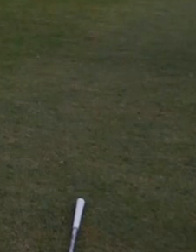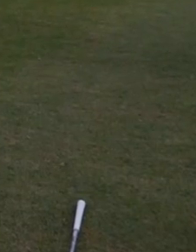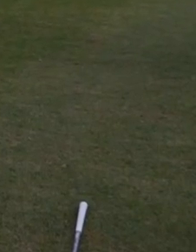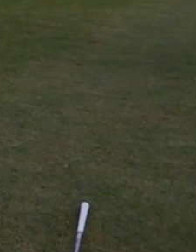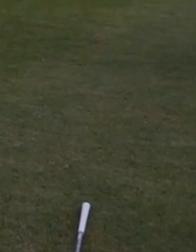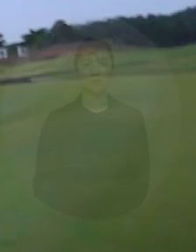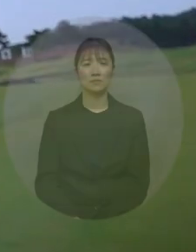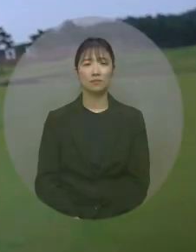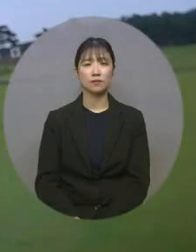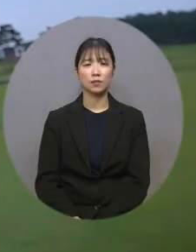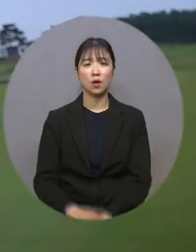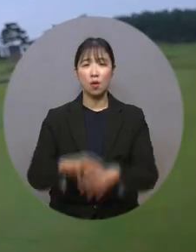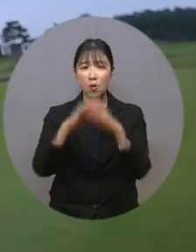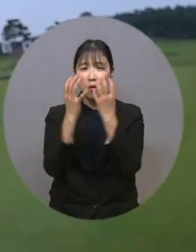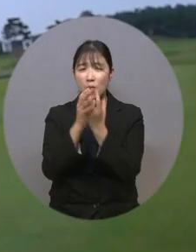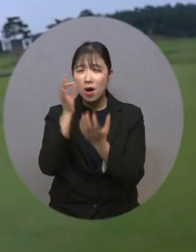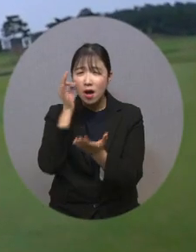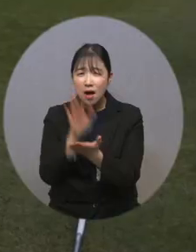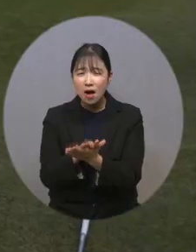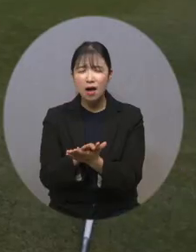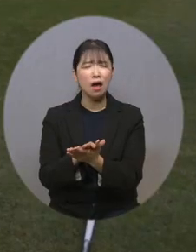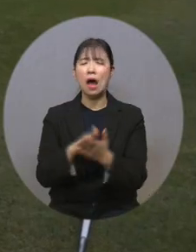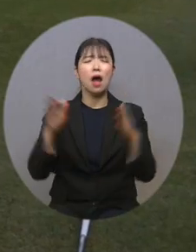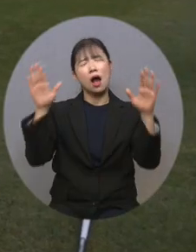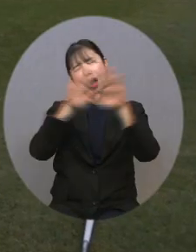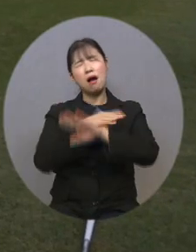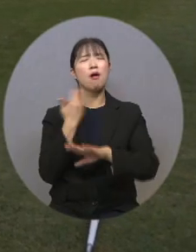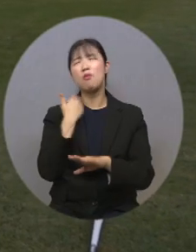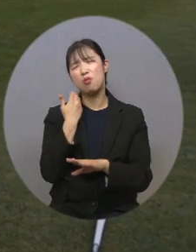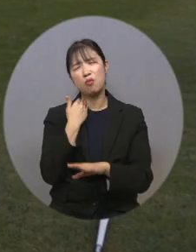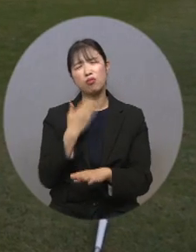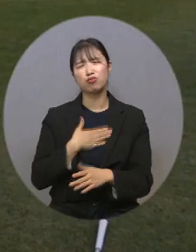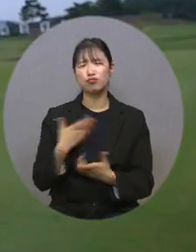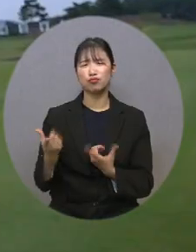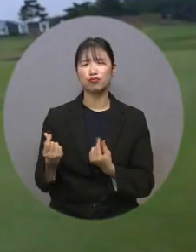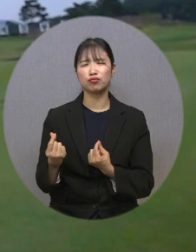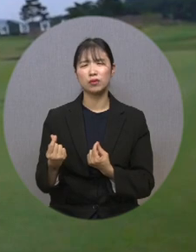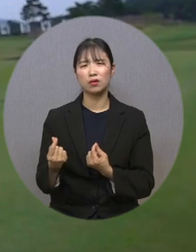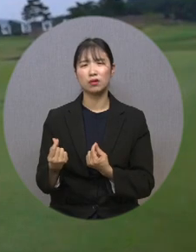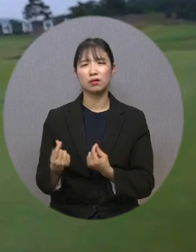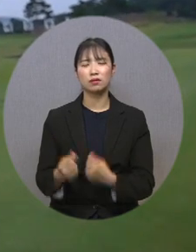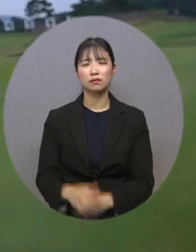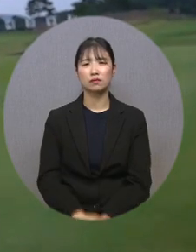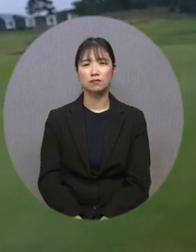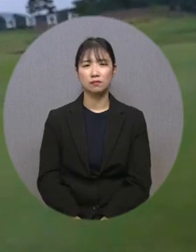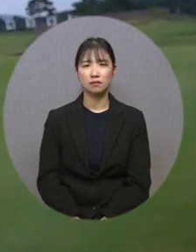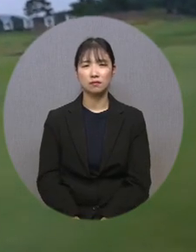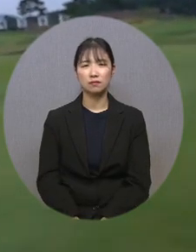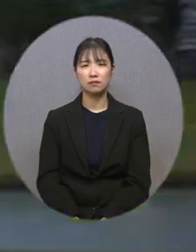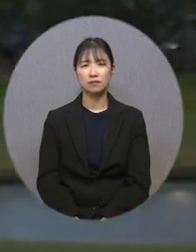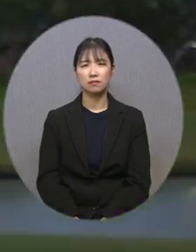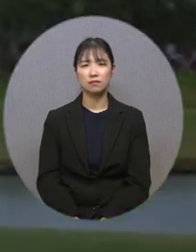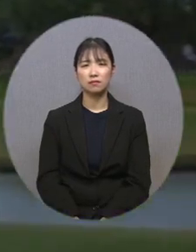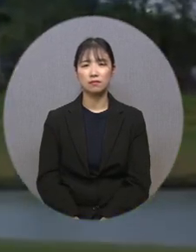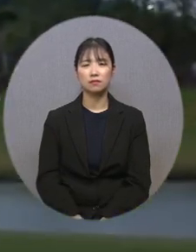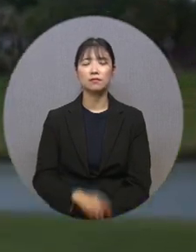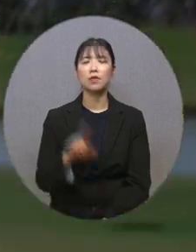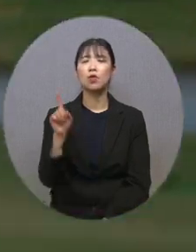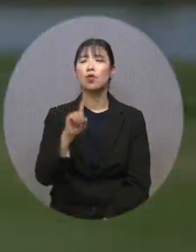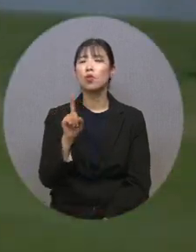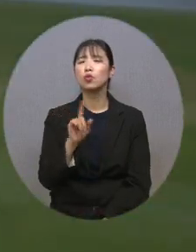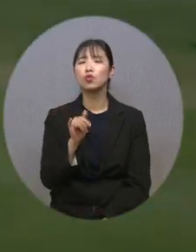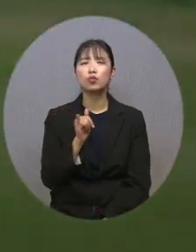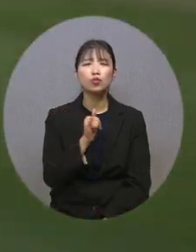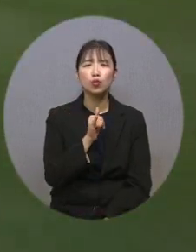언니 공 봤어요? 참고로 나는 깜깜해서 떨어지는 게 안 보였어 나도. 근데 아무도 말이 없을 거야. 어디 갔어요